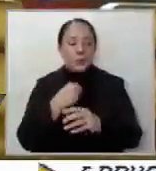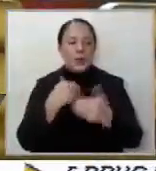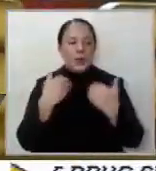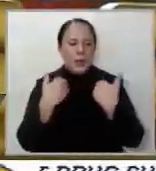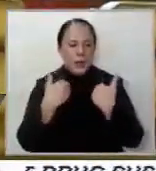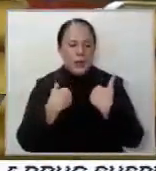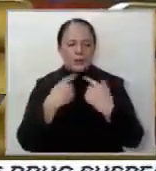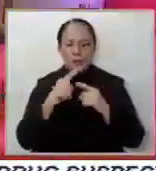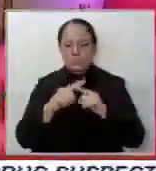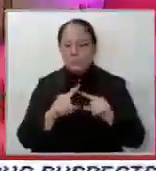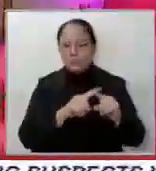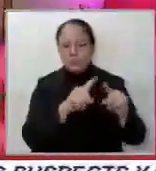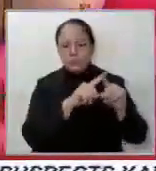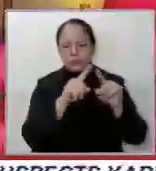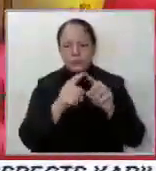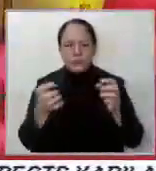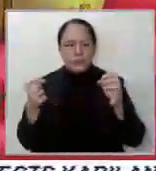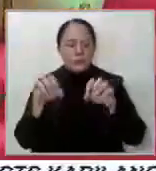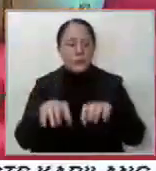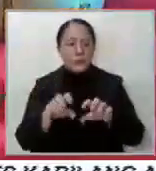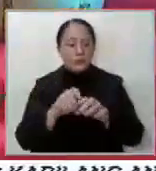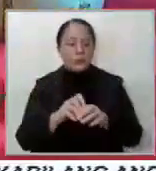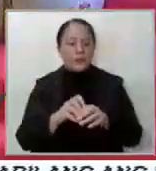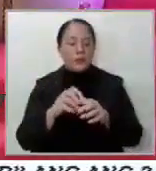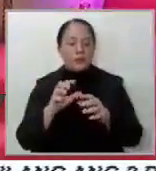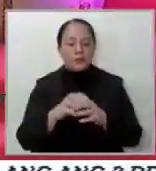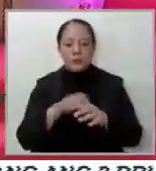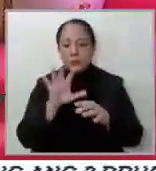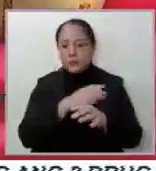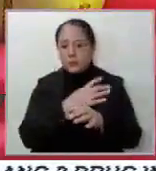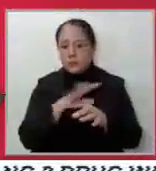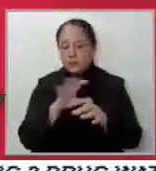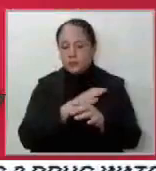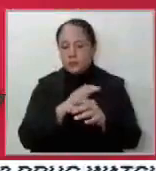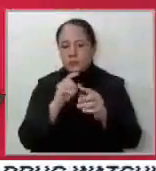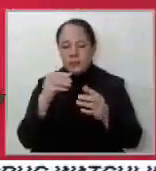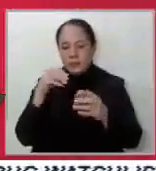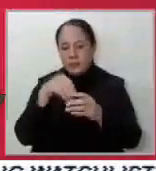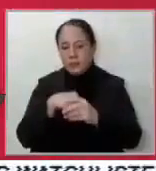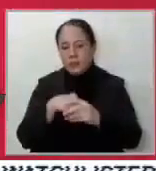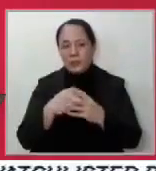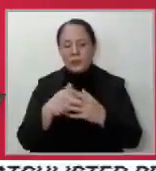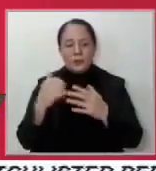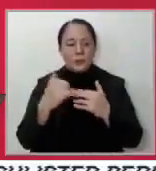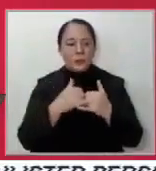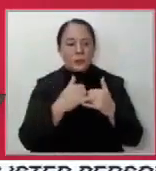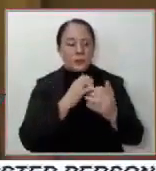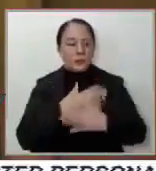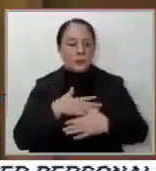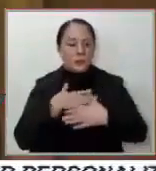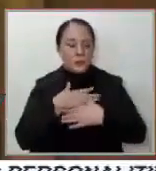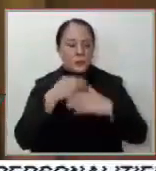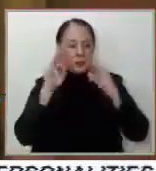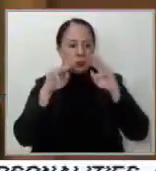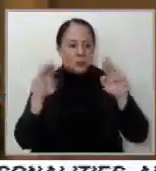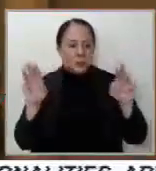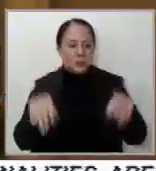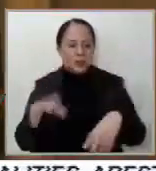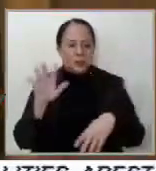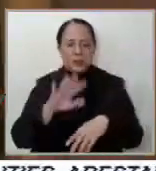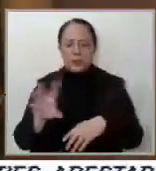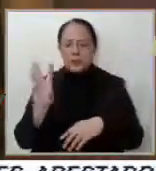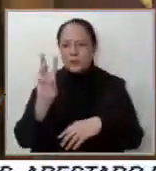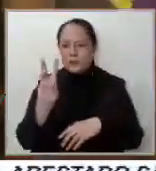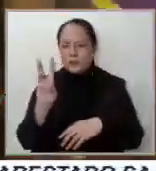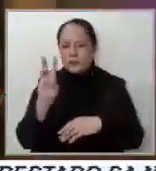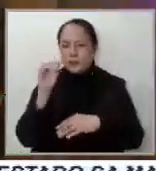kaliwatkan ng live events at performances sa iba't ibang venues sa loob ng gaming at entertainment mall. Pasado alas 6 kahapon ng